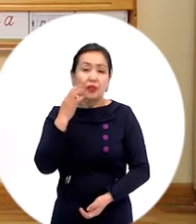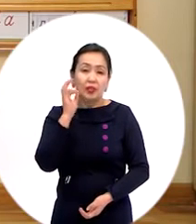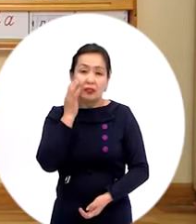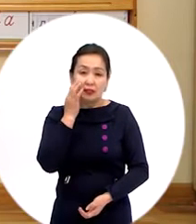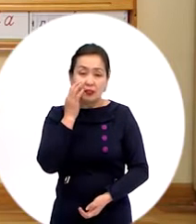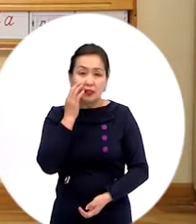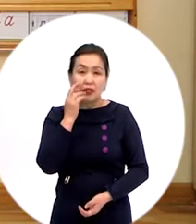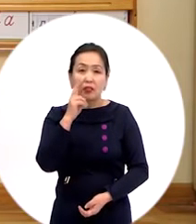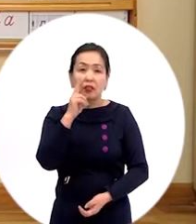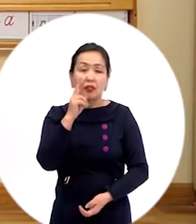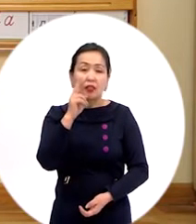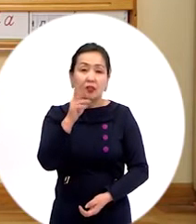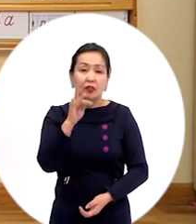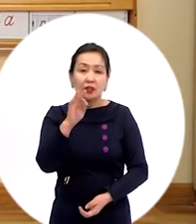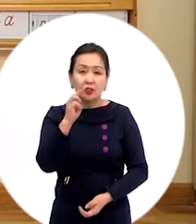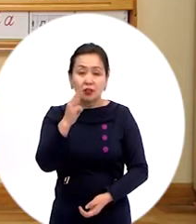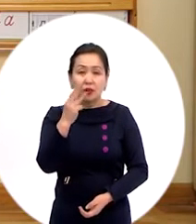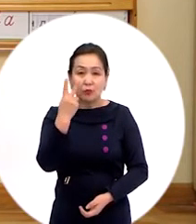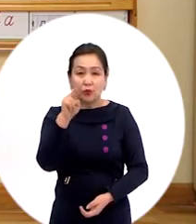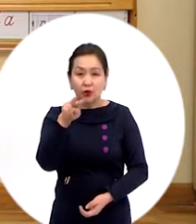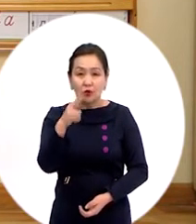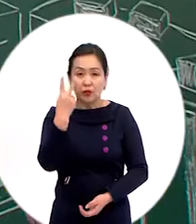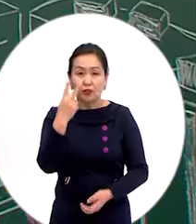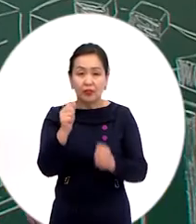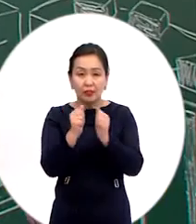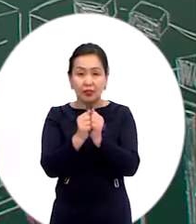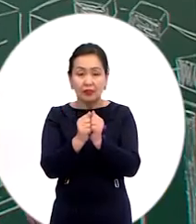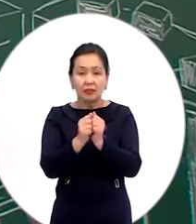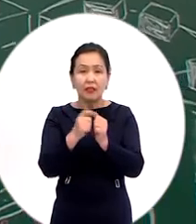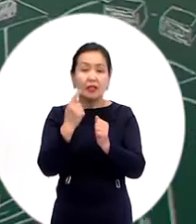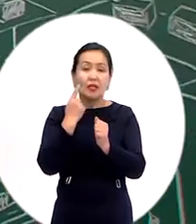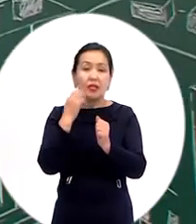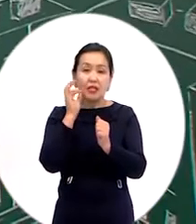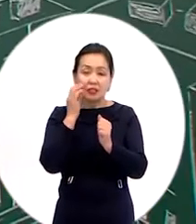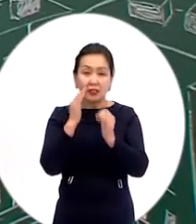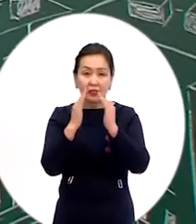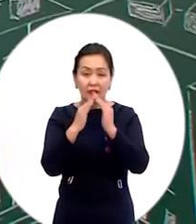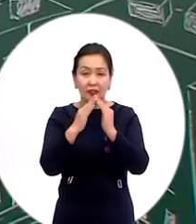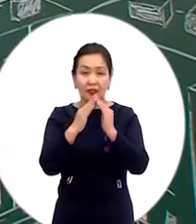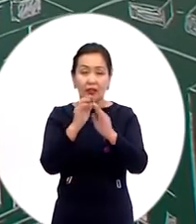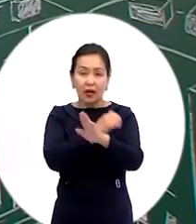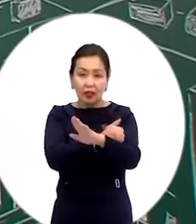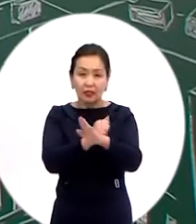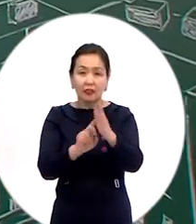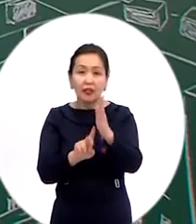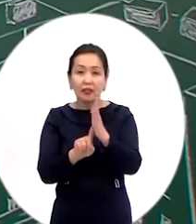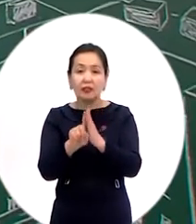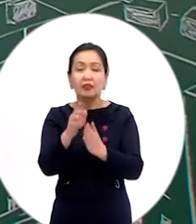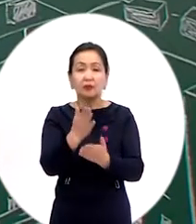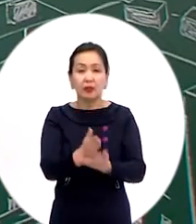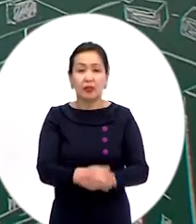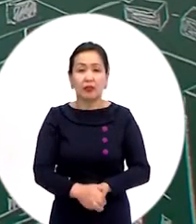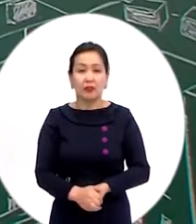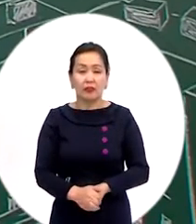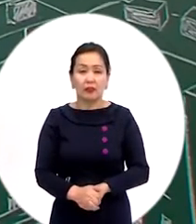Эльса, Кристоф хоёр найз маань Эльсагийн гэрээс аяллаа эхэллээ.